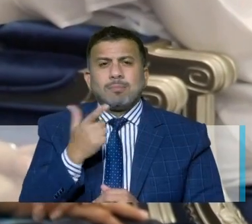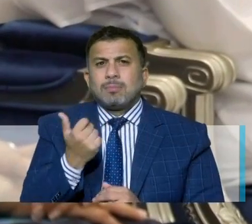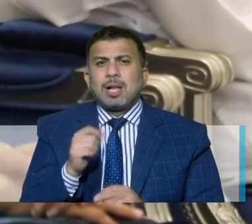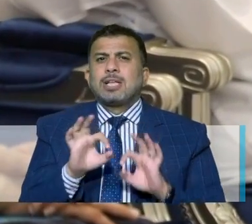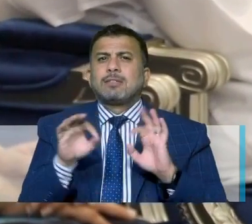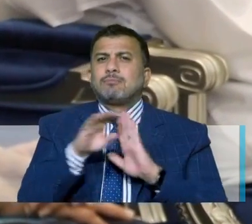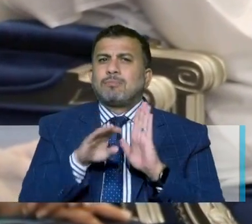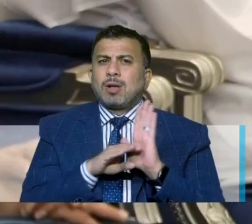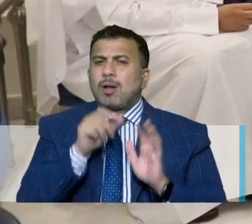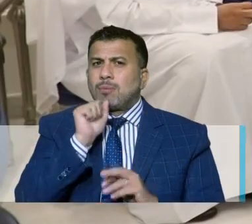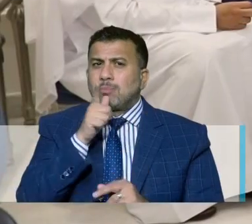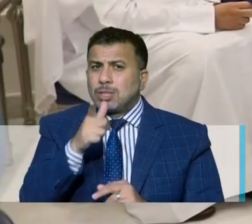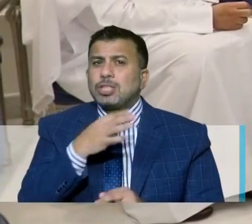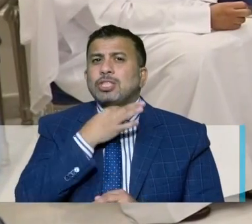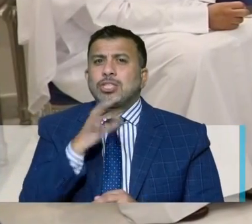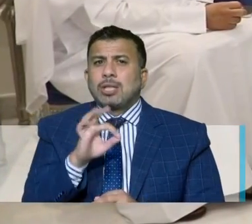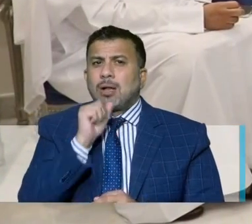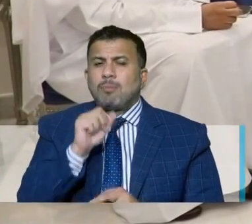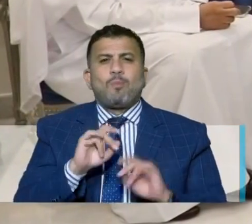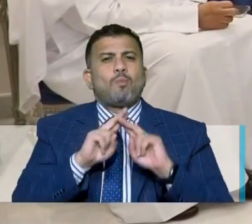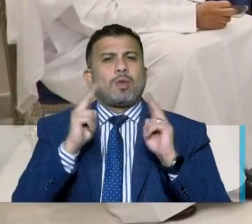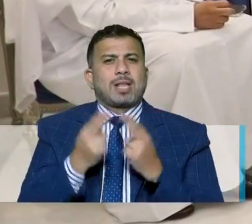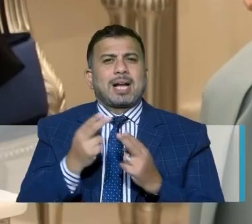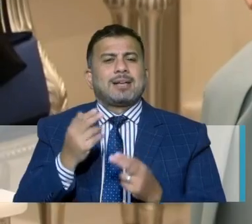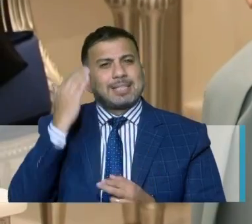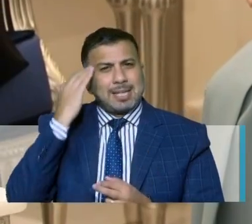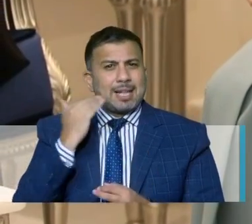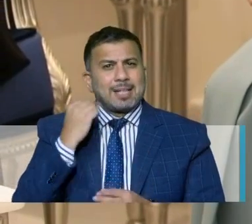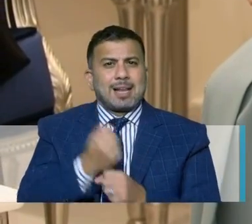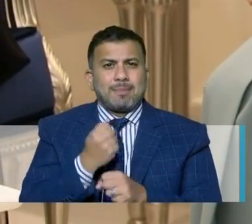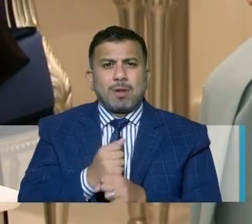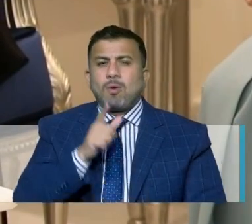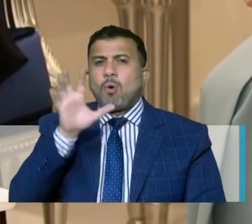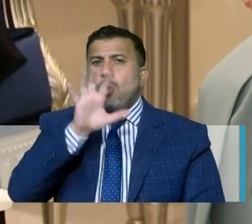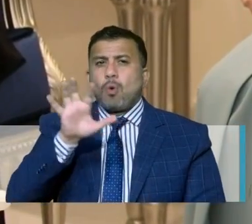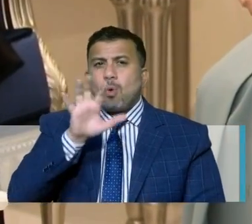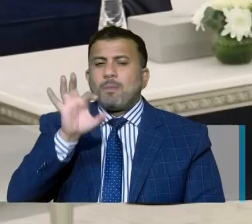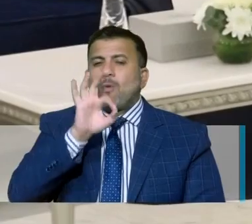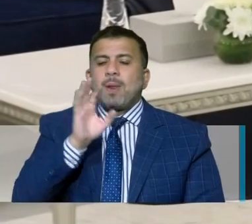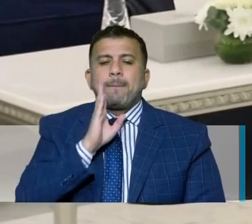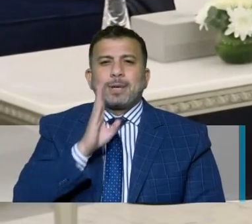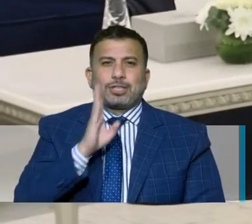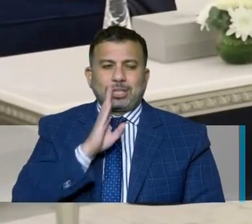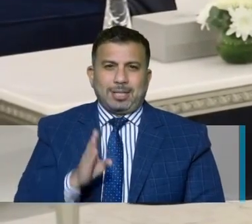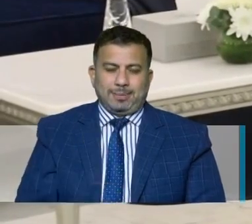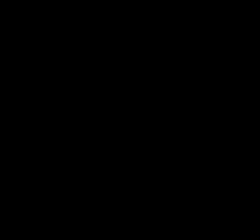الاستعدادات لتنظيم نسخه جديده من ملتقى سيدات الاعمال بين الشارقه واوروبا في بلجيكا